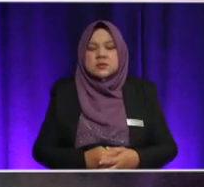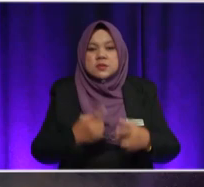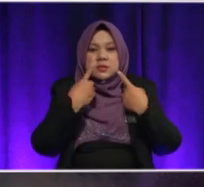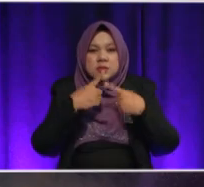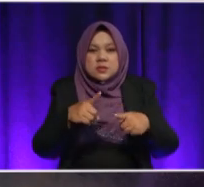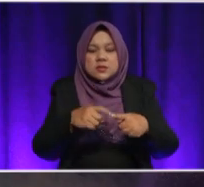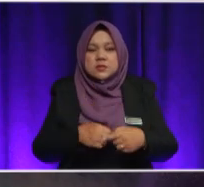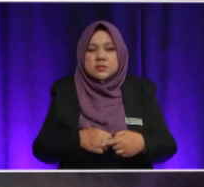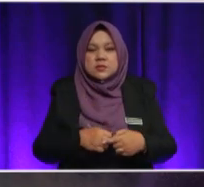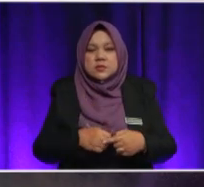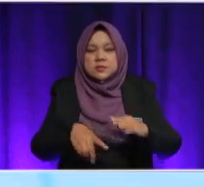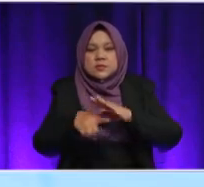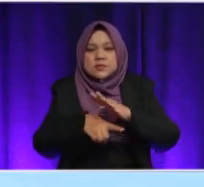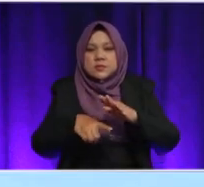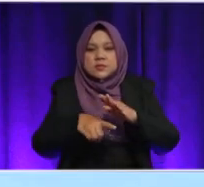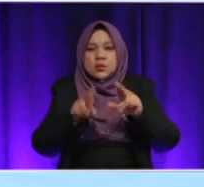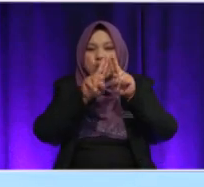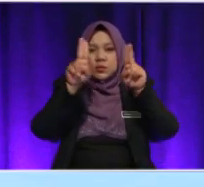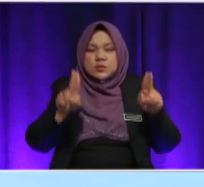jawabannya ialah berdasarkan